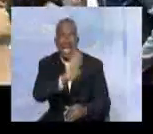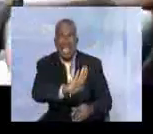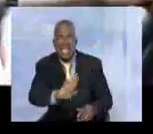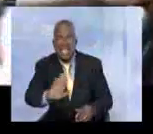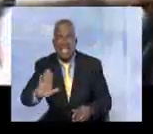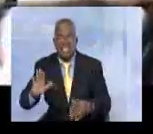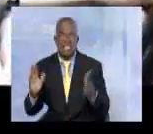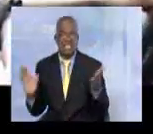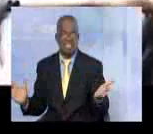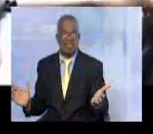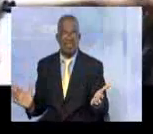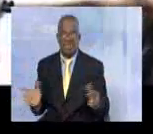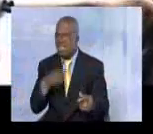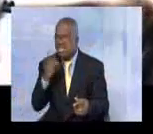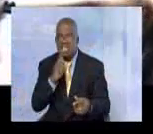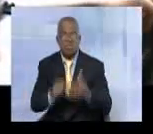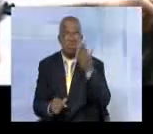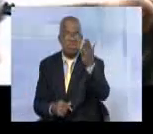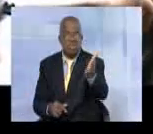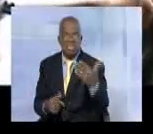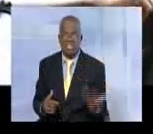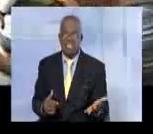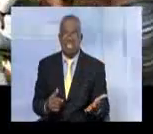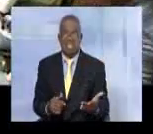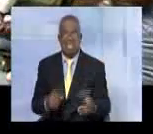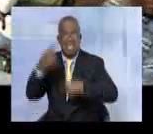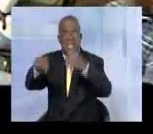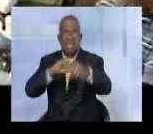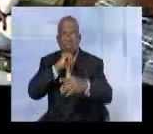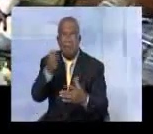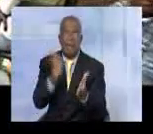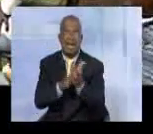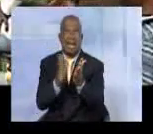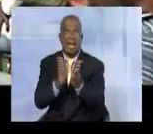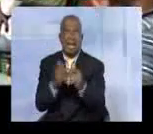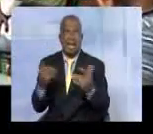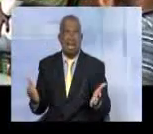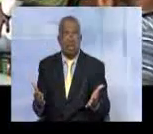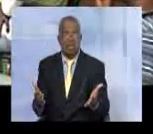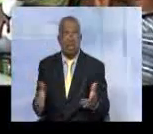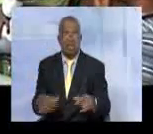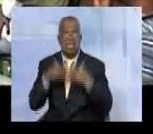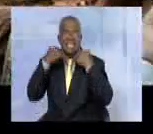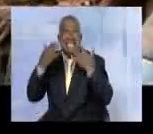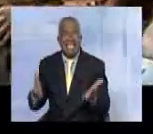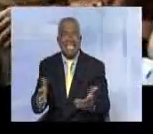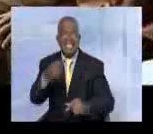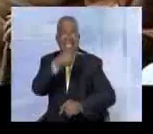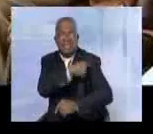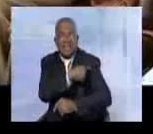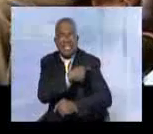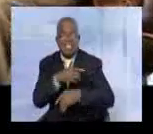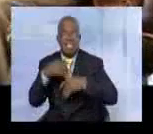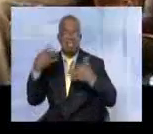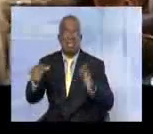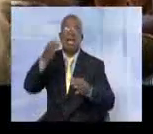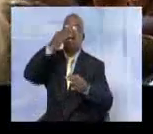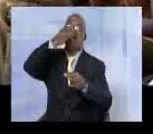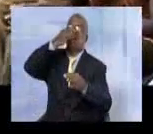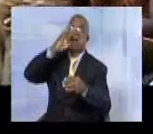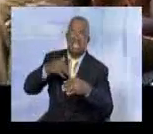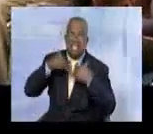moins de 18 ans. Tous les enfants de 0 à 10 ans, environ 10 000, ne sont pas vaccinés et scolarisés. Ils ne sont également